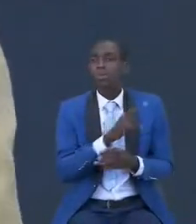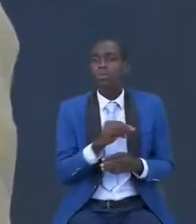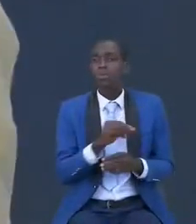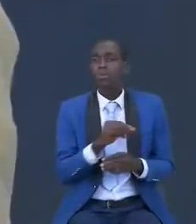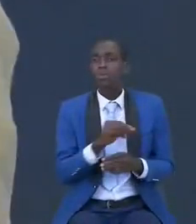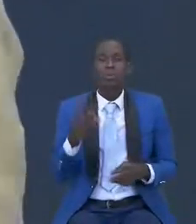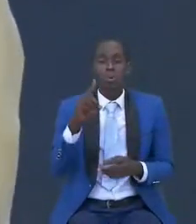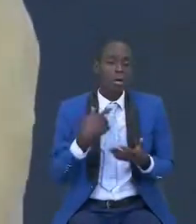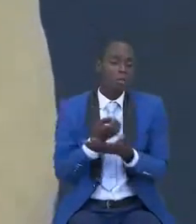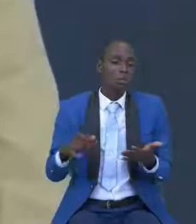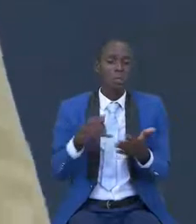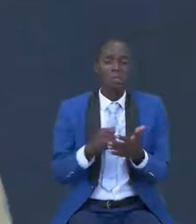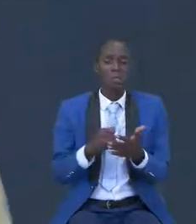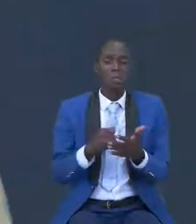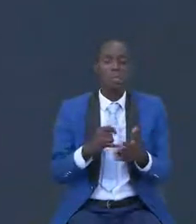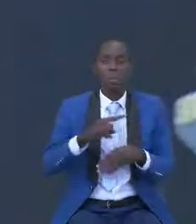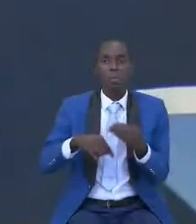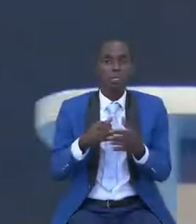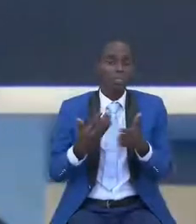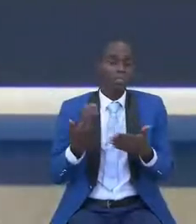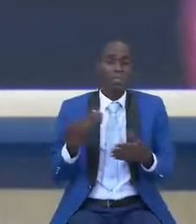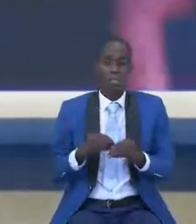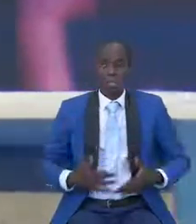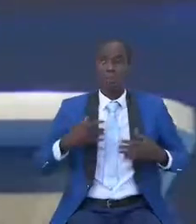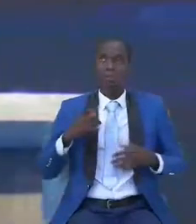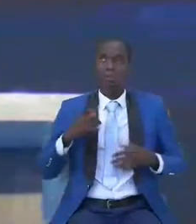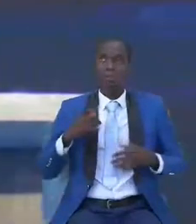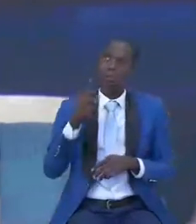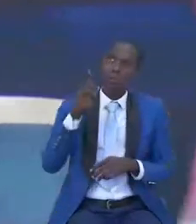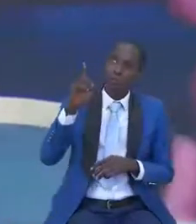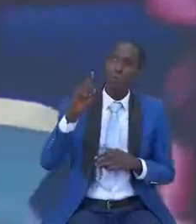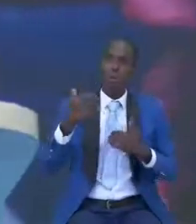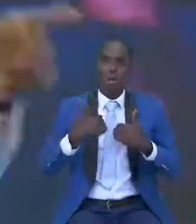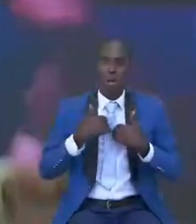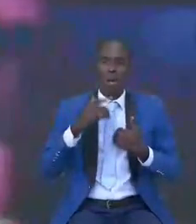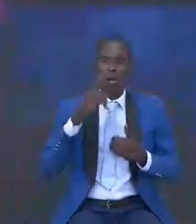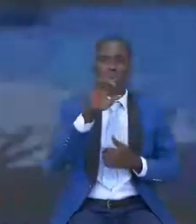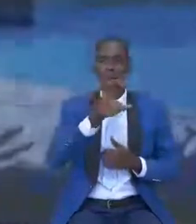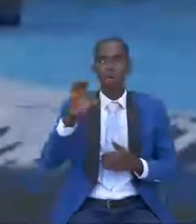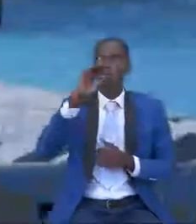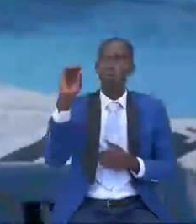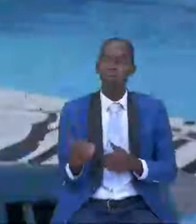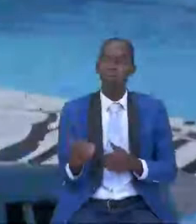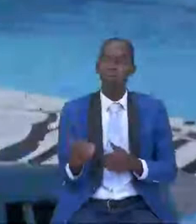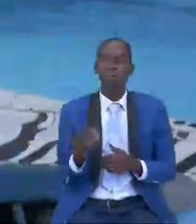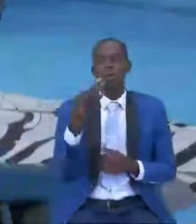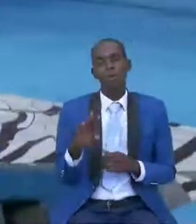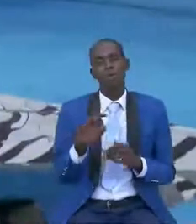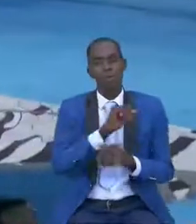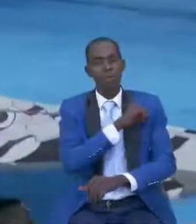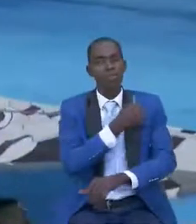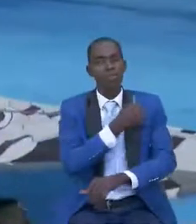l'encyclopédie médicale ou même, personne n'a jamais écrit cela dans la victoire. Tu